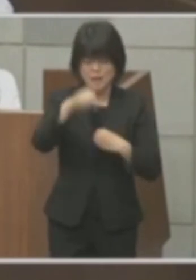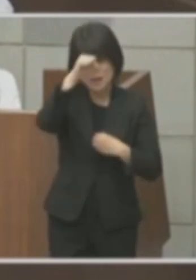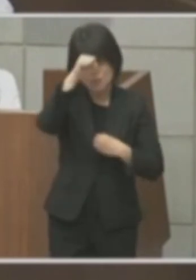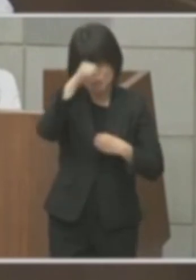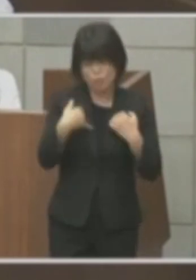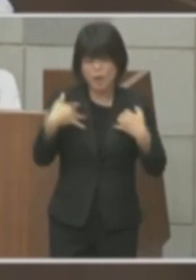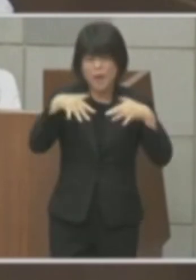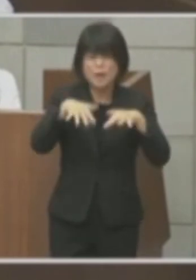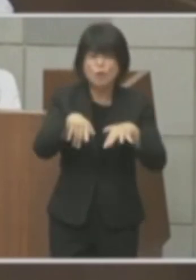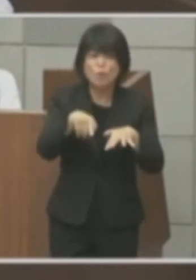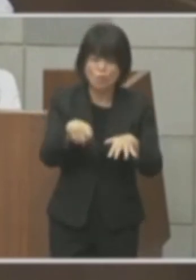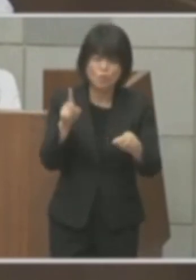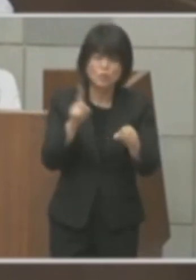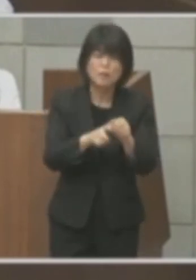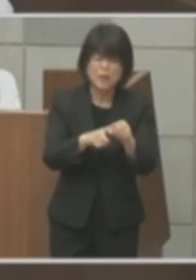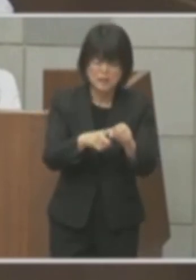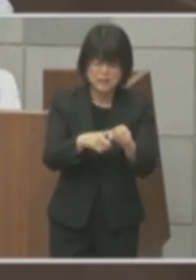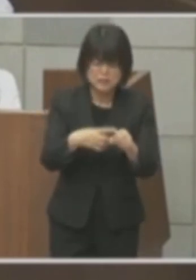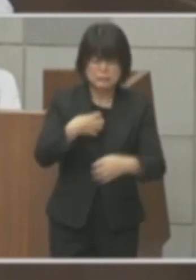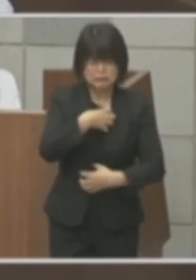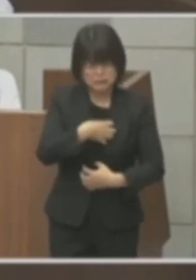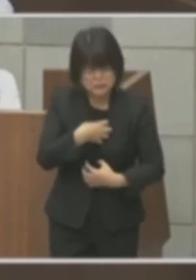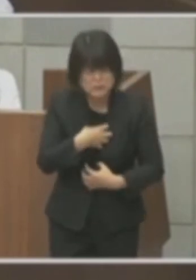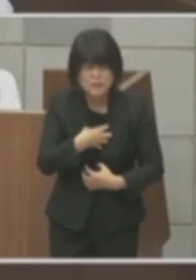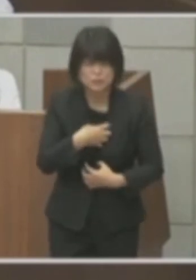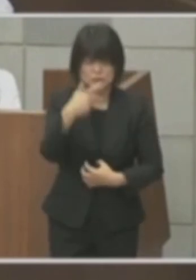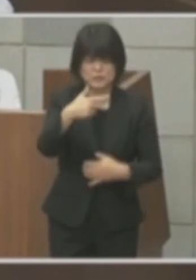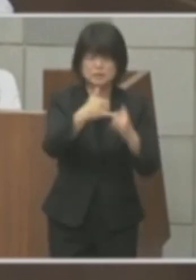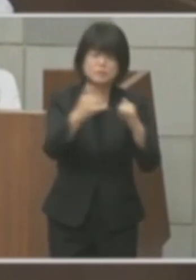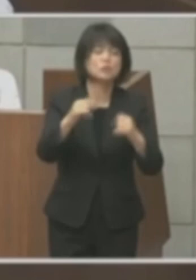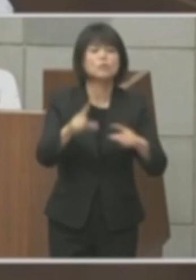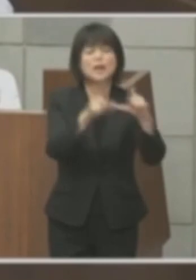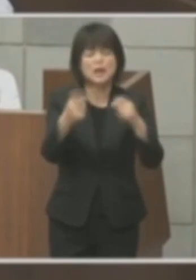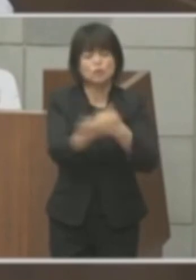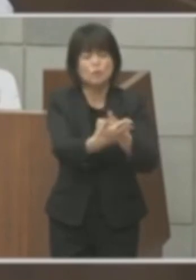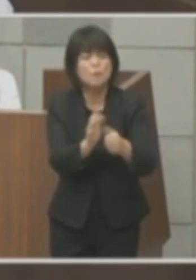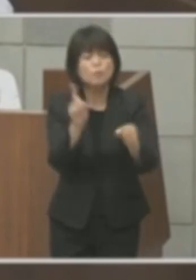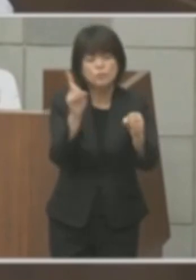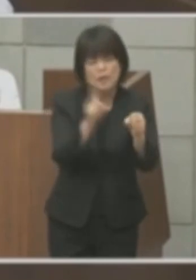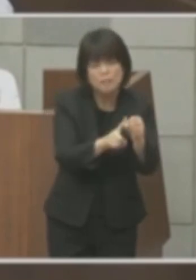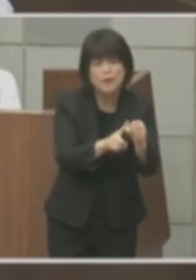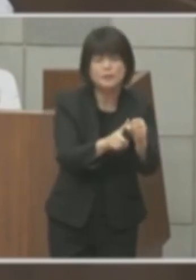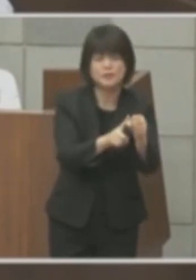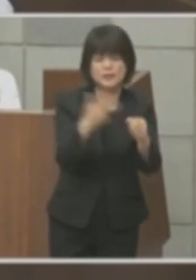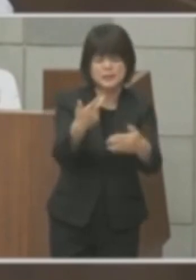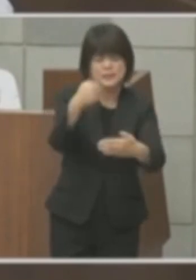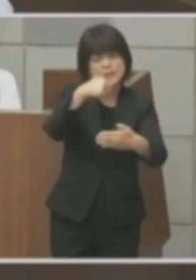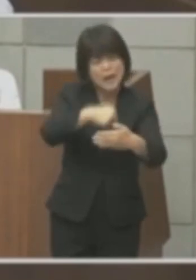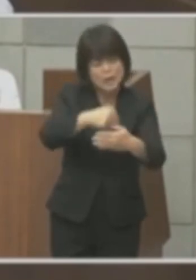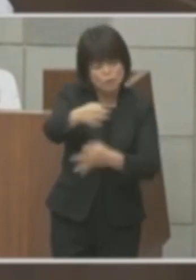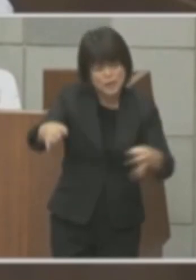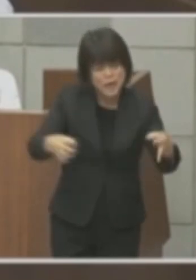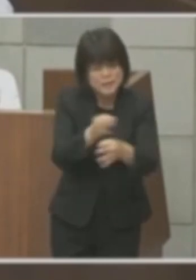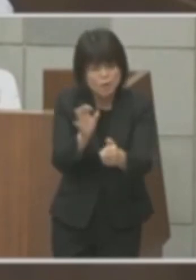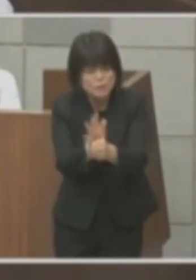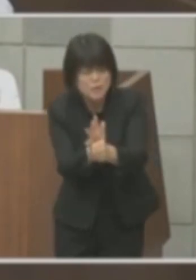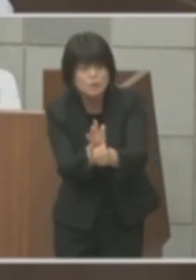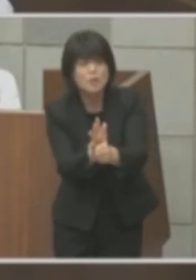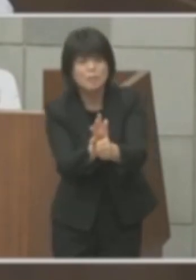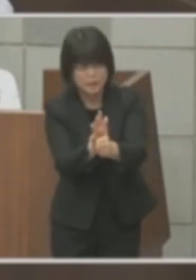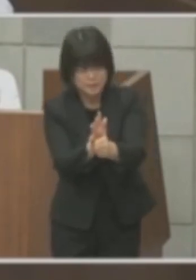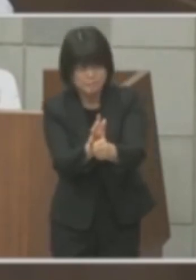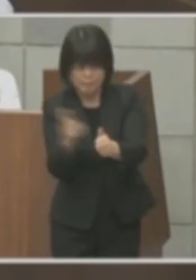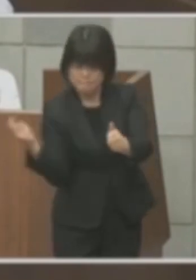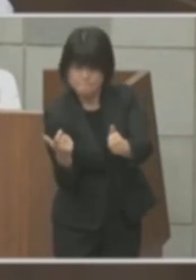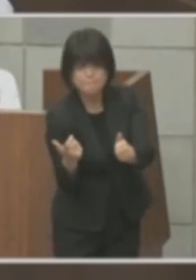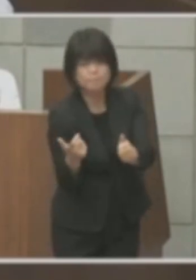響の下で、現に苦しんでおられる市民の暮らしを守るとともに、 市内の経済活動を支えるため、時期を失